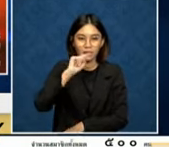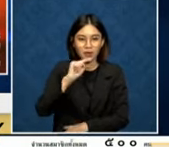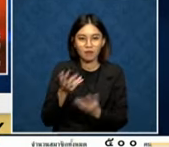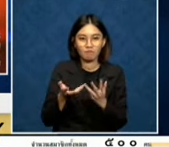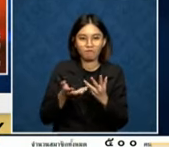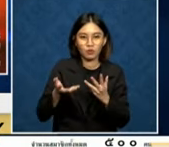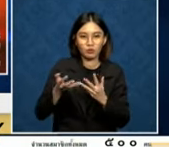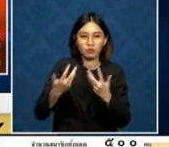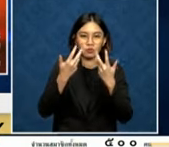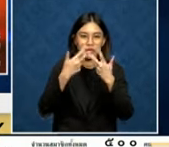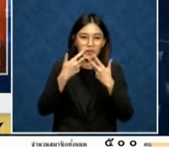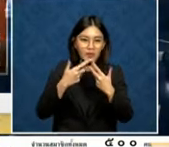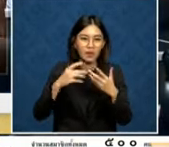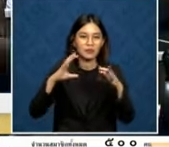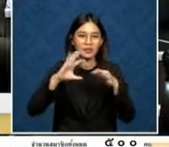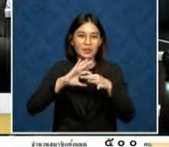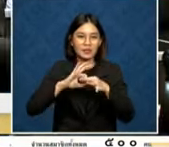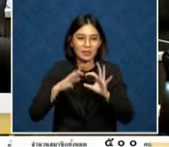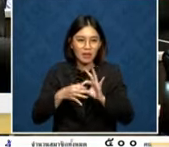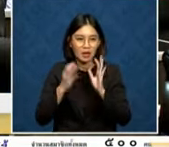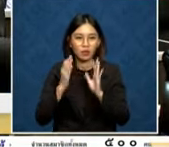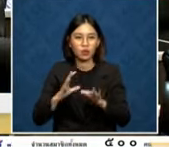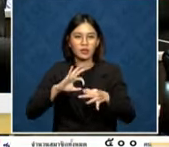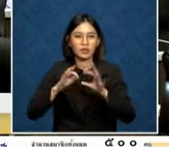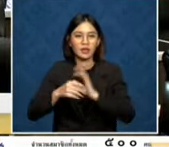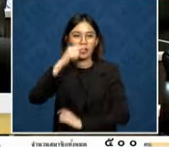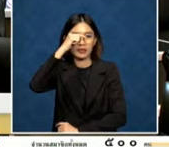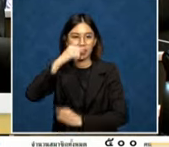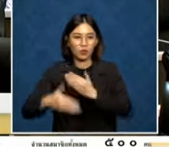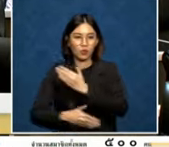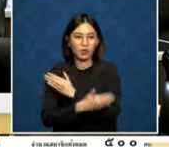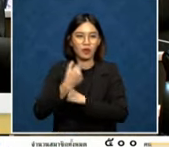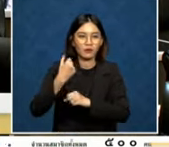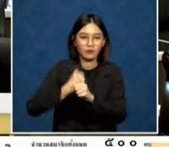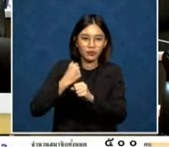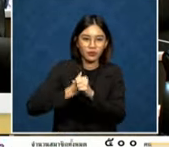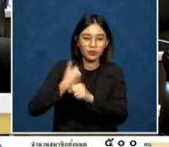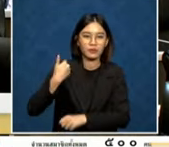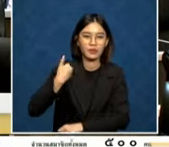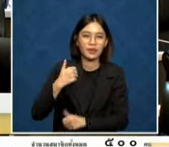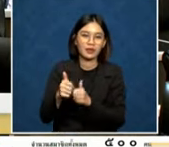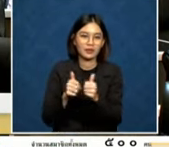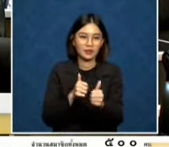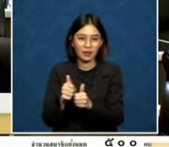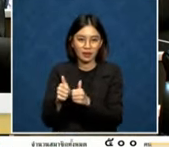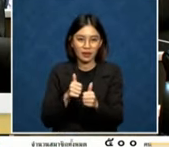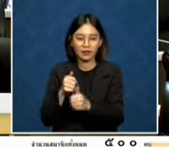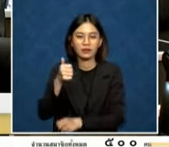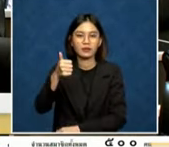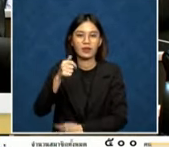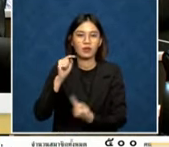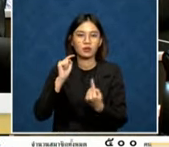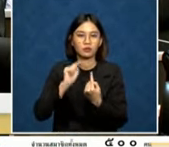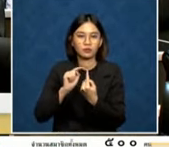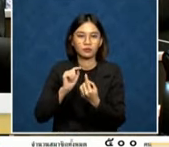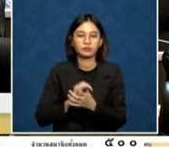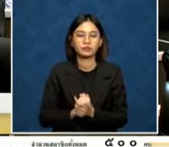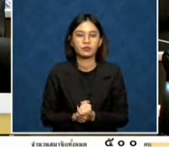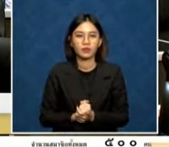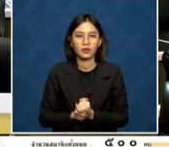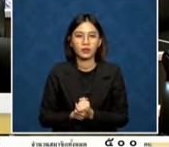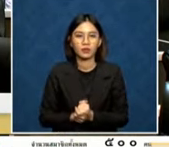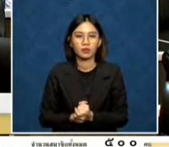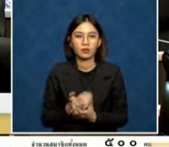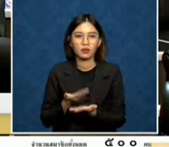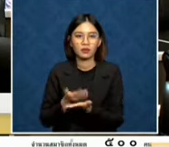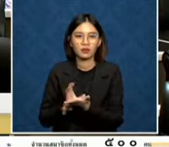ยกระดับอุตสาหกรรมกีฬานะครับให้นักกีฬาไทยเนี่ยได้มีโอกาสฝึกซ้อมและแข่งขันในระดับสูงสุด